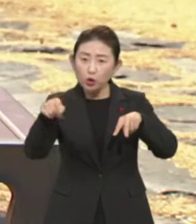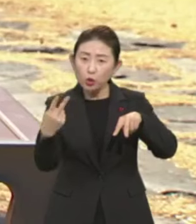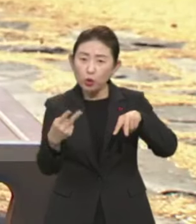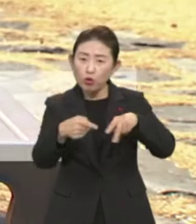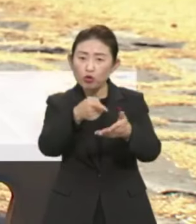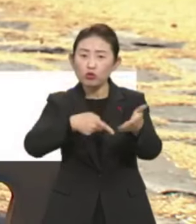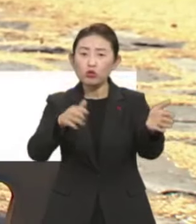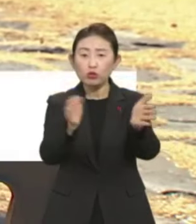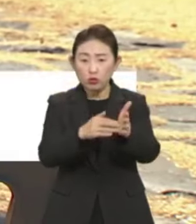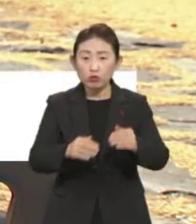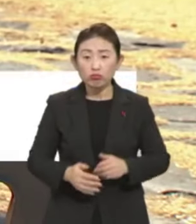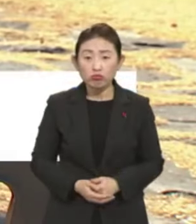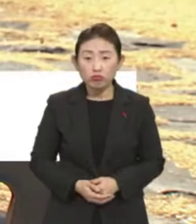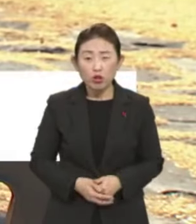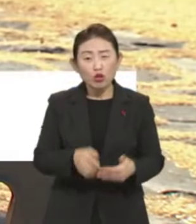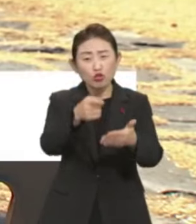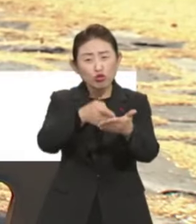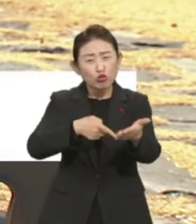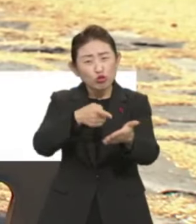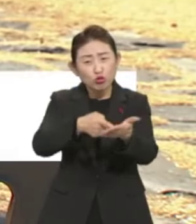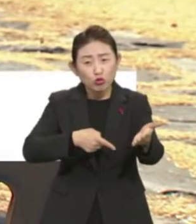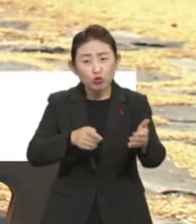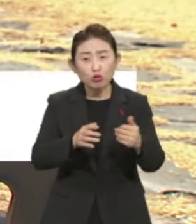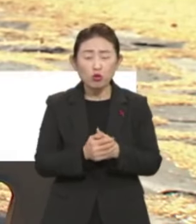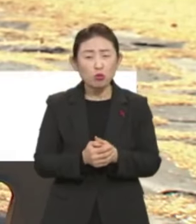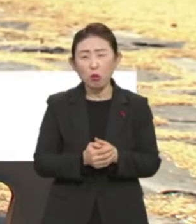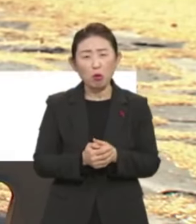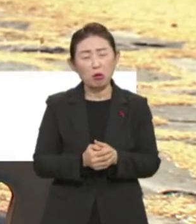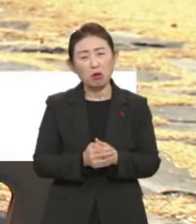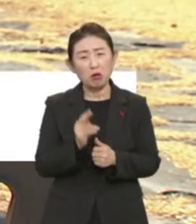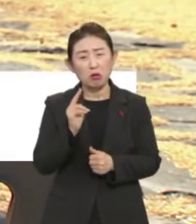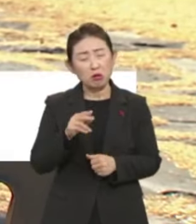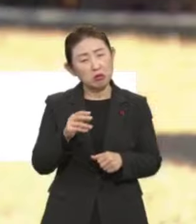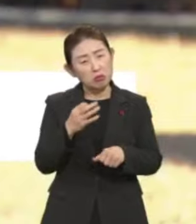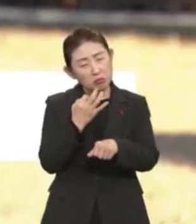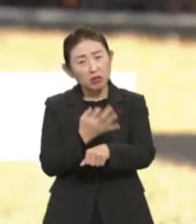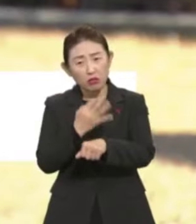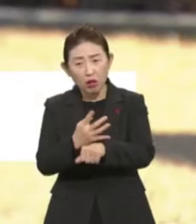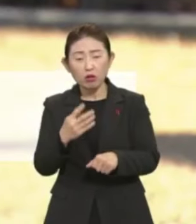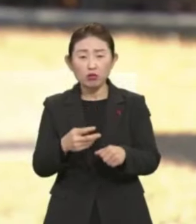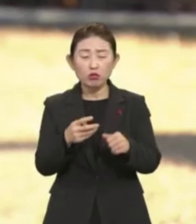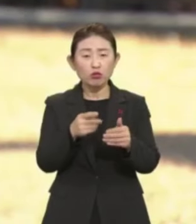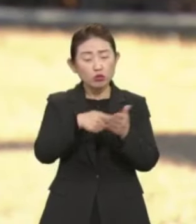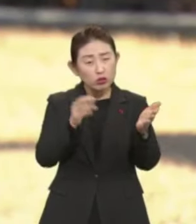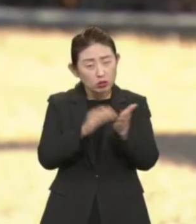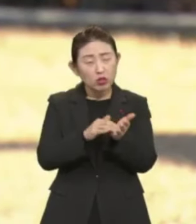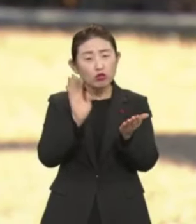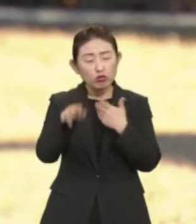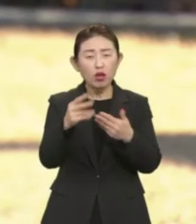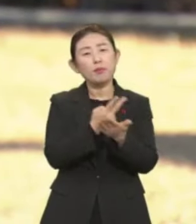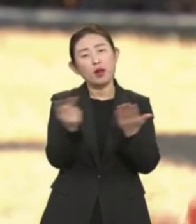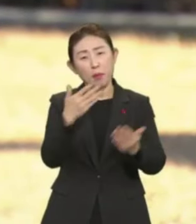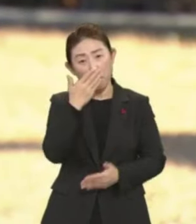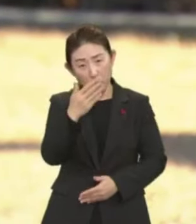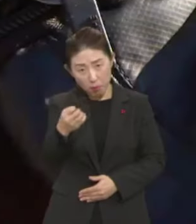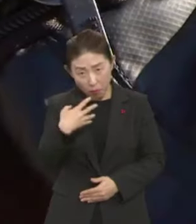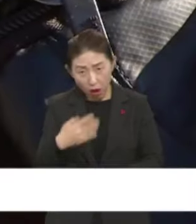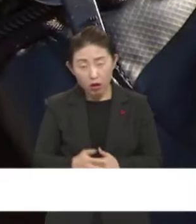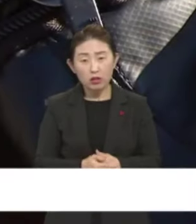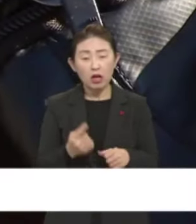않은 수술이고 수술하고도 바로 뭐 태어나는 것도 오래 걸리지 않을거다 낮 12시 40분 수술을